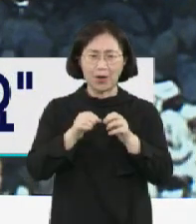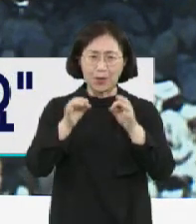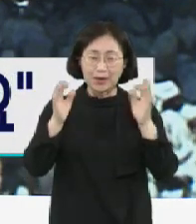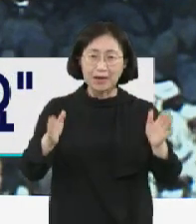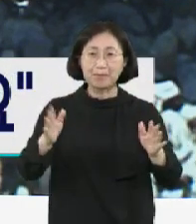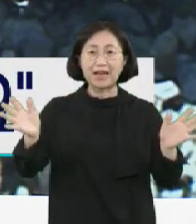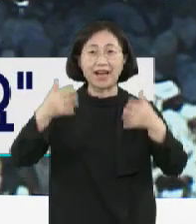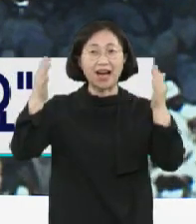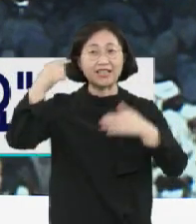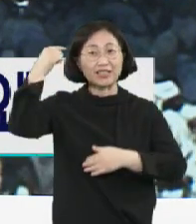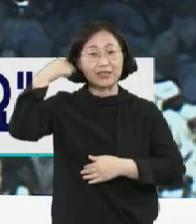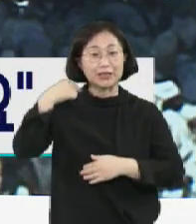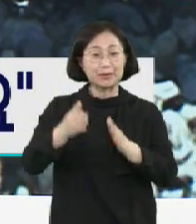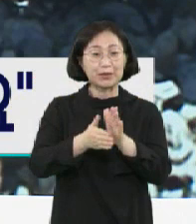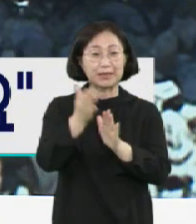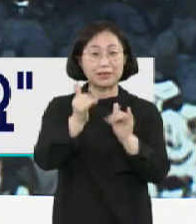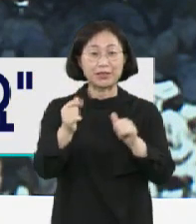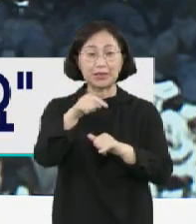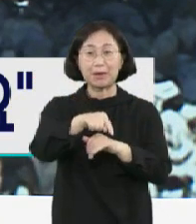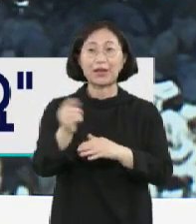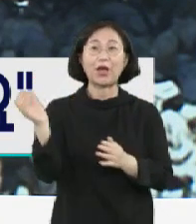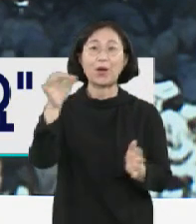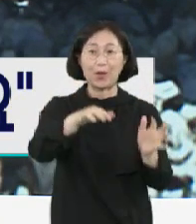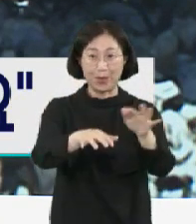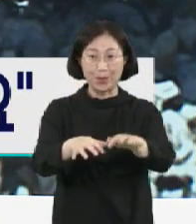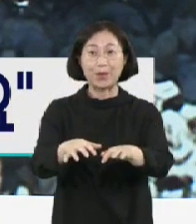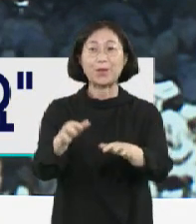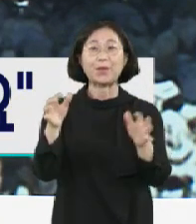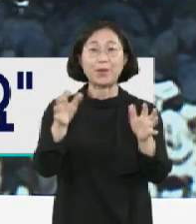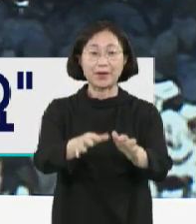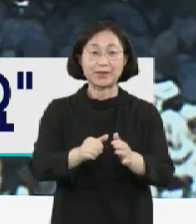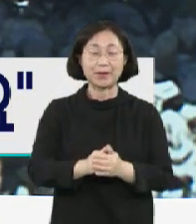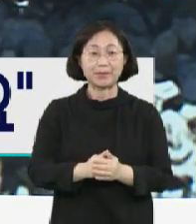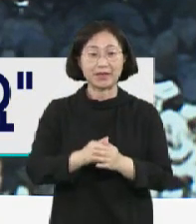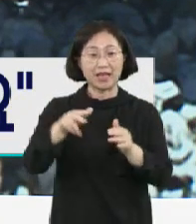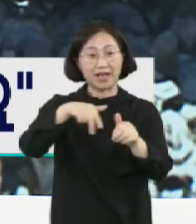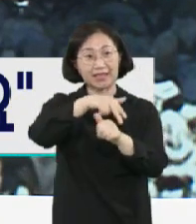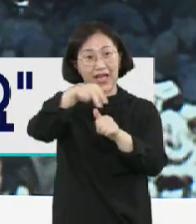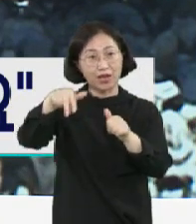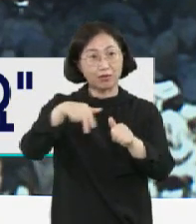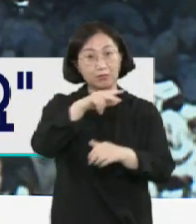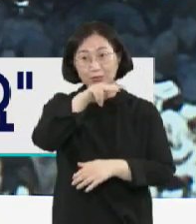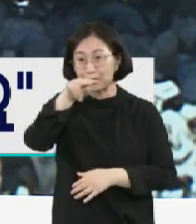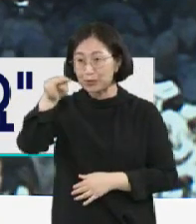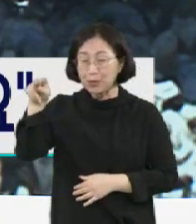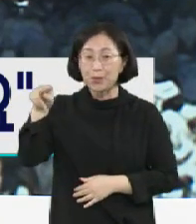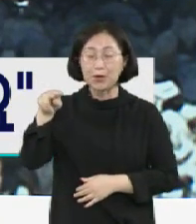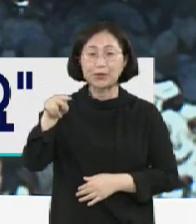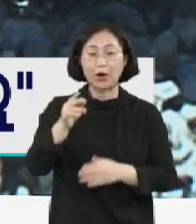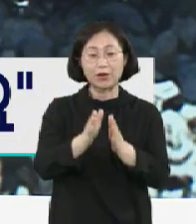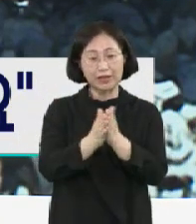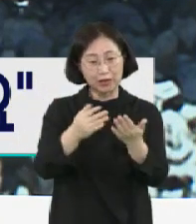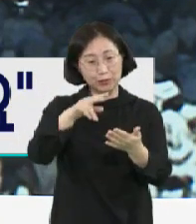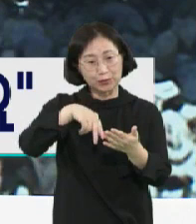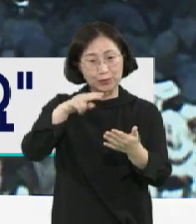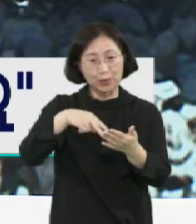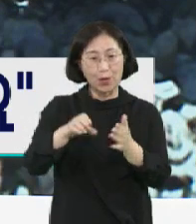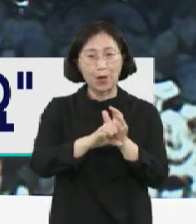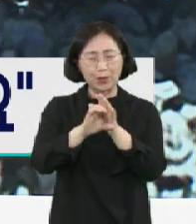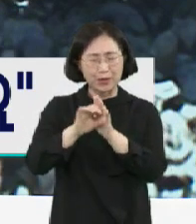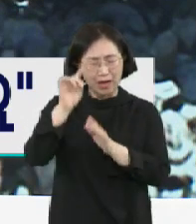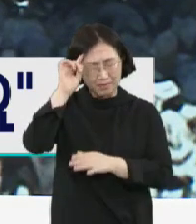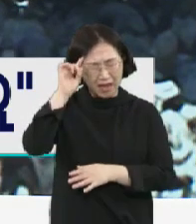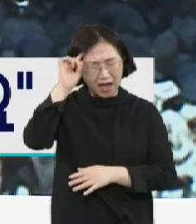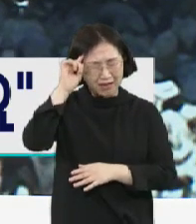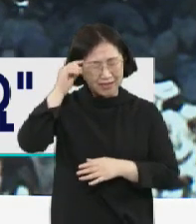즐기는 시민들이 적지 않았습니다. 자연을 벗삼아 책도 읽고 맛있는 음식을 먹으며 코로나19로 지친 일상을 훌훌